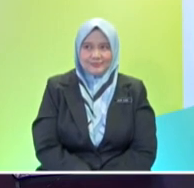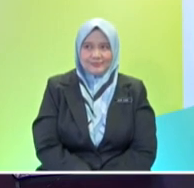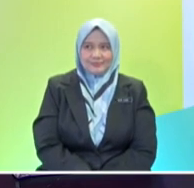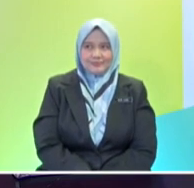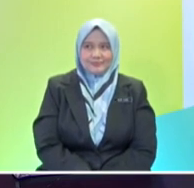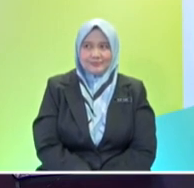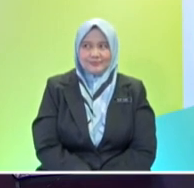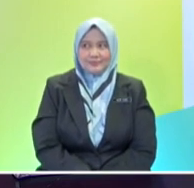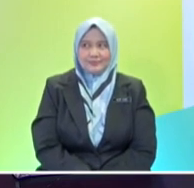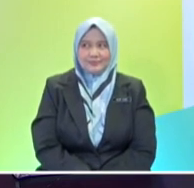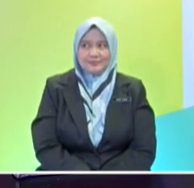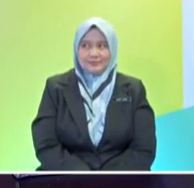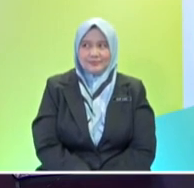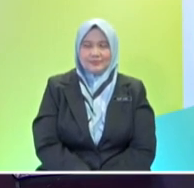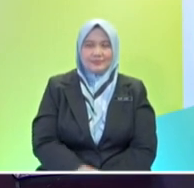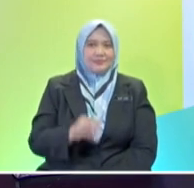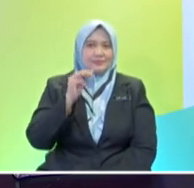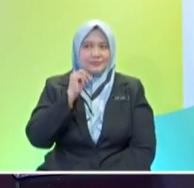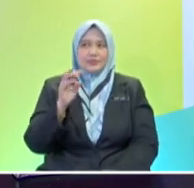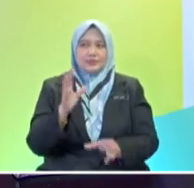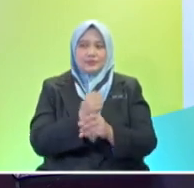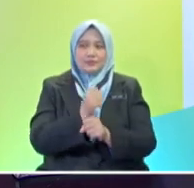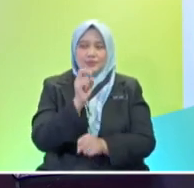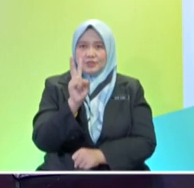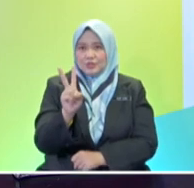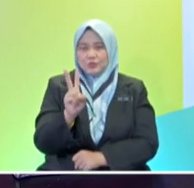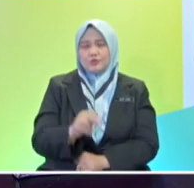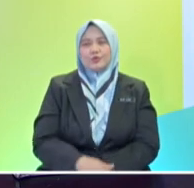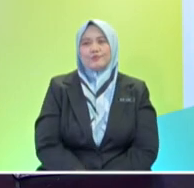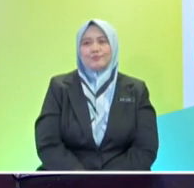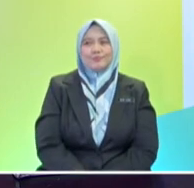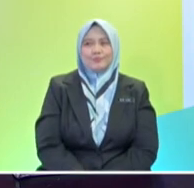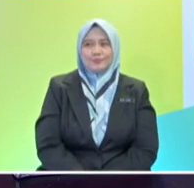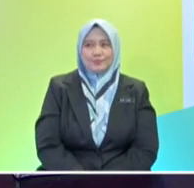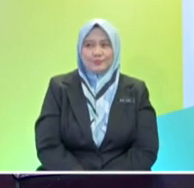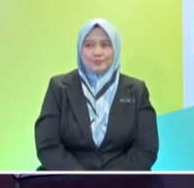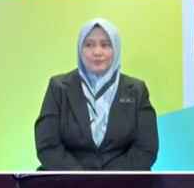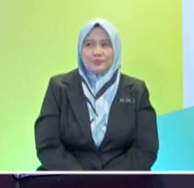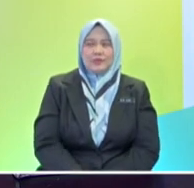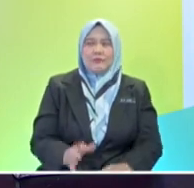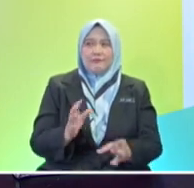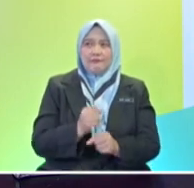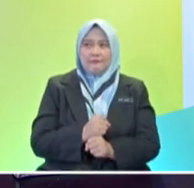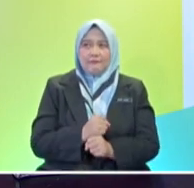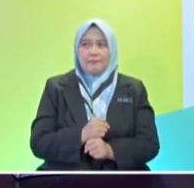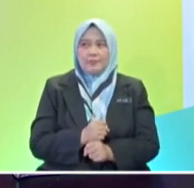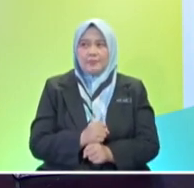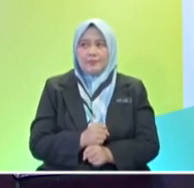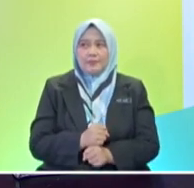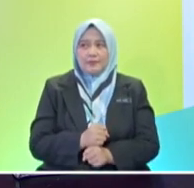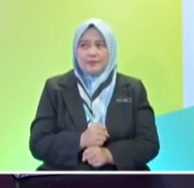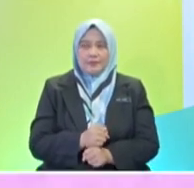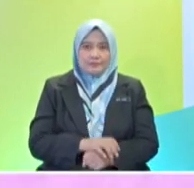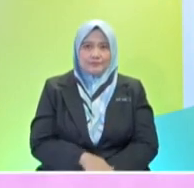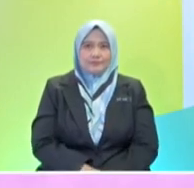cikgu? Dua lah. Dapat dua ganjaran. Baiklah, saya nak ambil yang pertama.